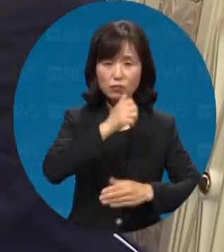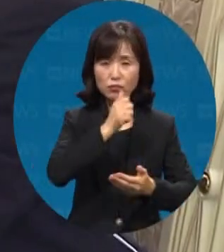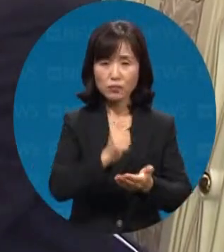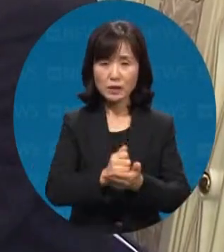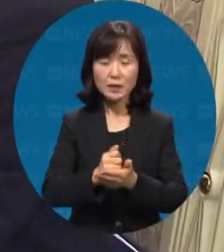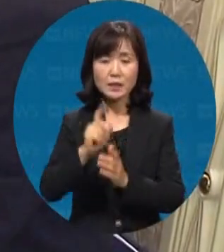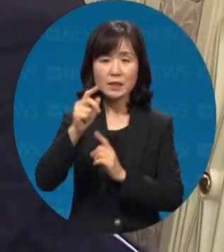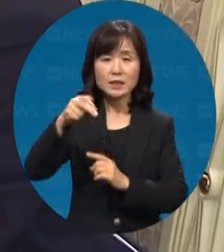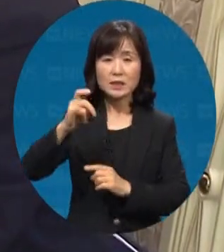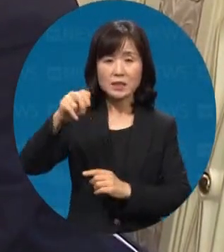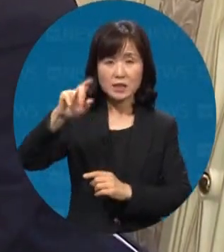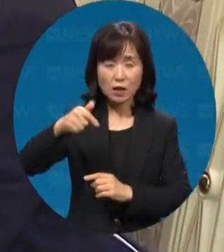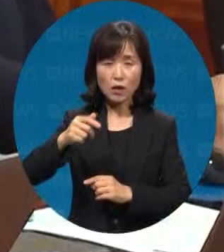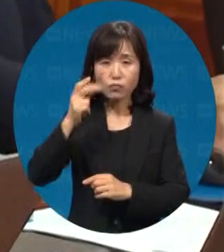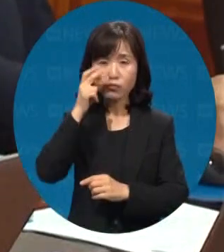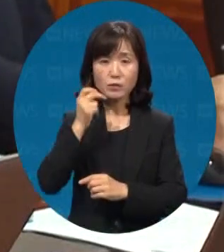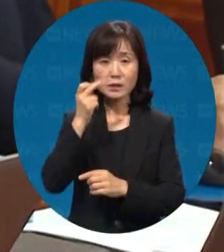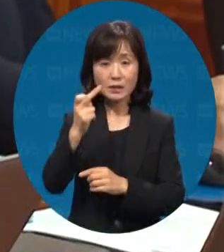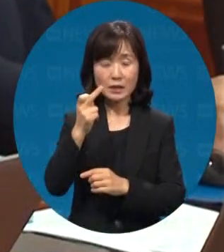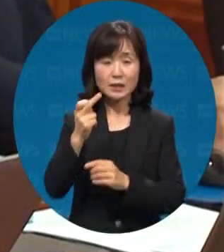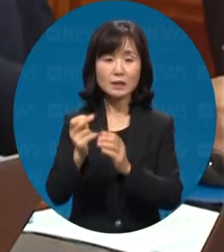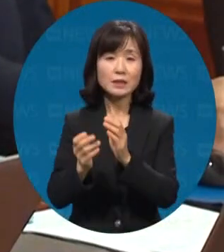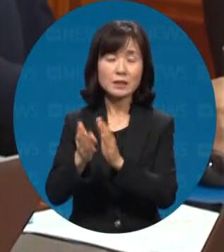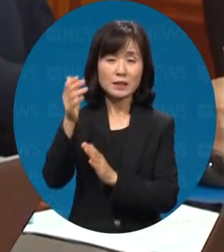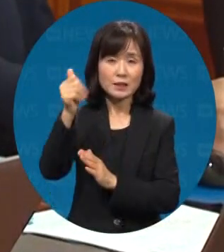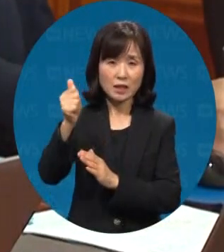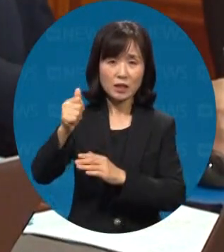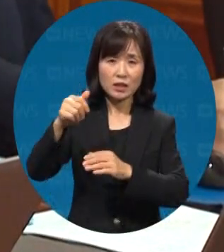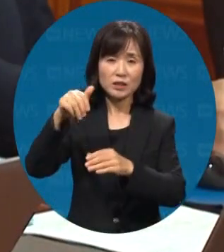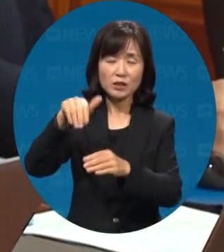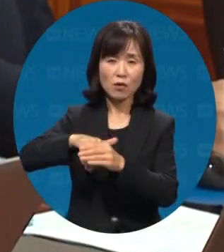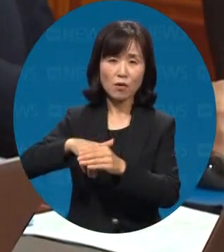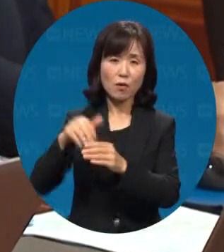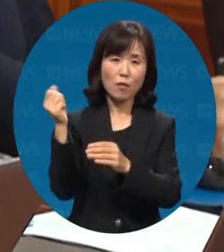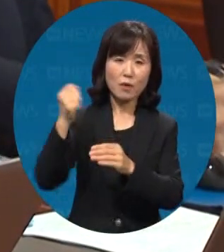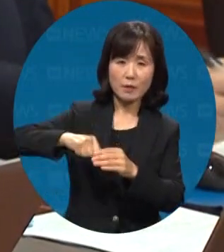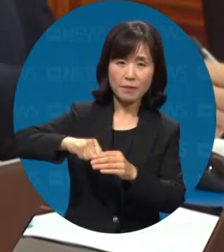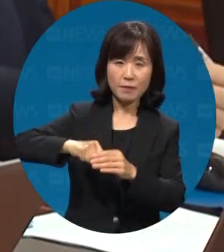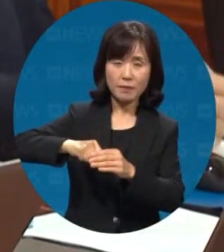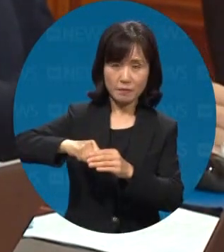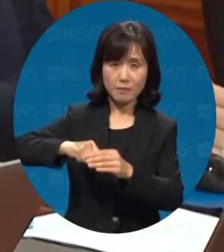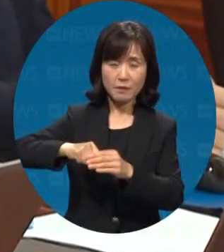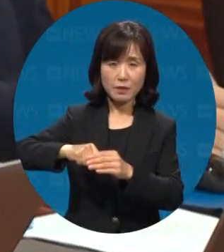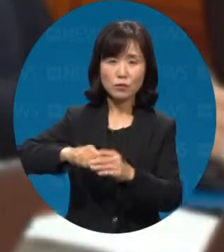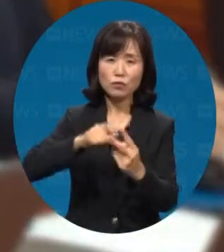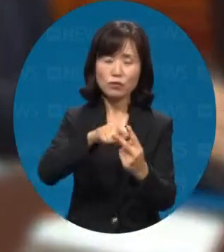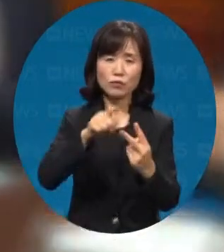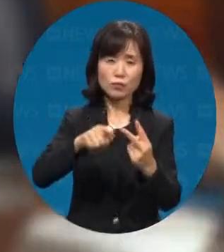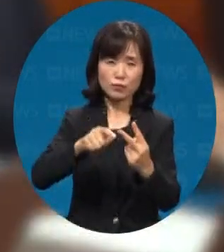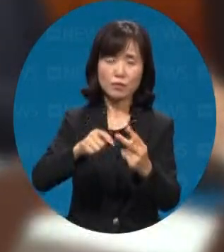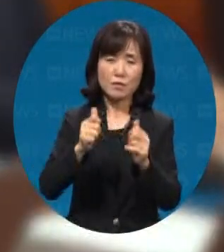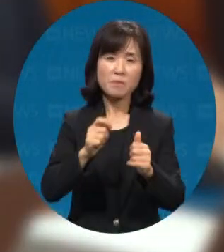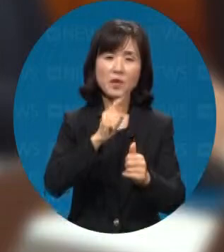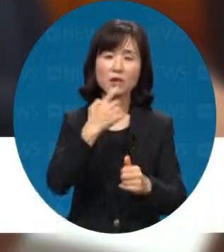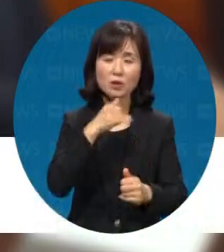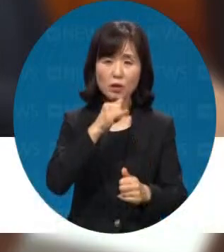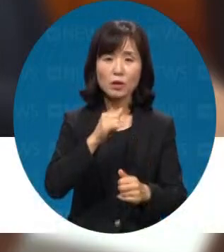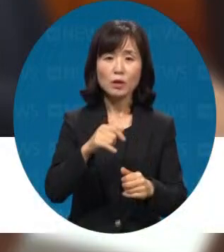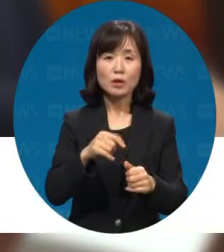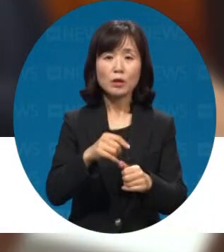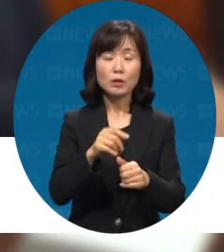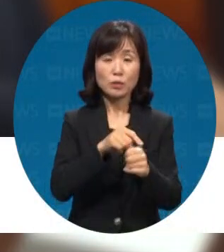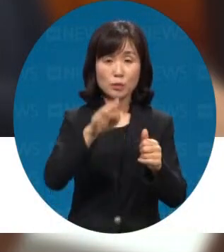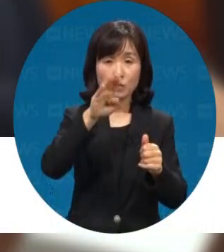울산 시장 선거 개입 의혹과 관련한 공직 선거법 위반 혐의 로 각각 기소된 바 있습니다 교육부는 서울대에 대한